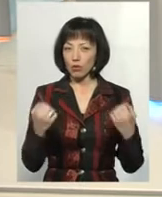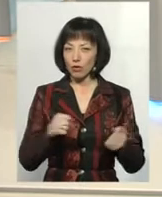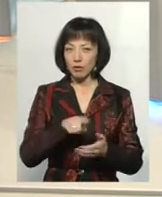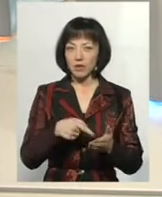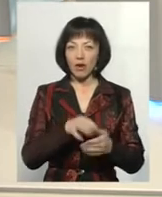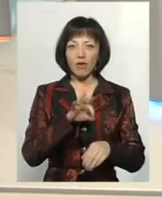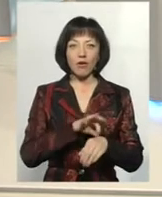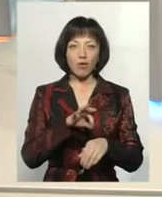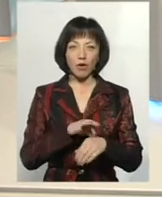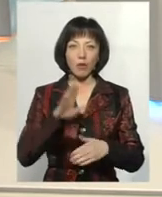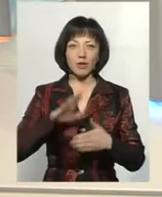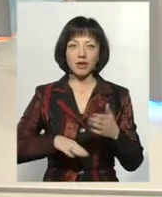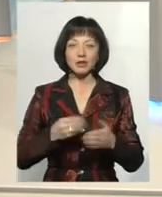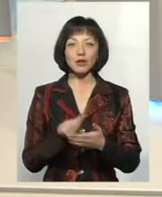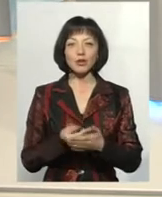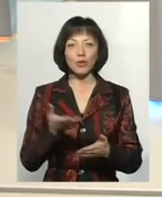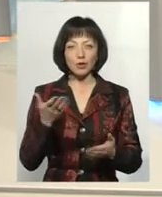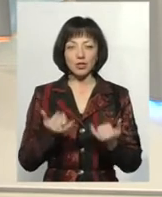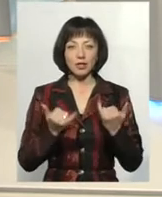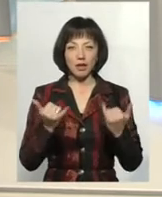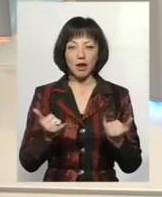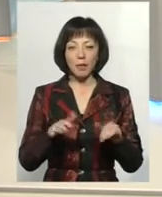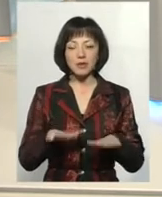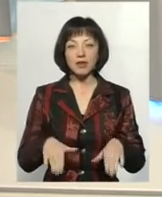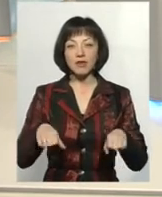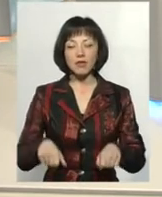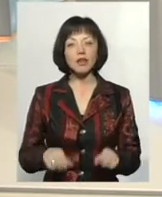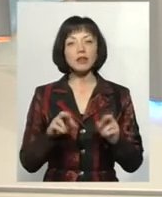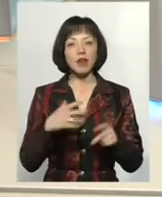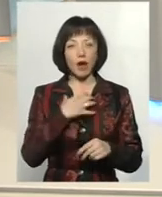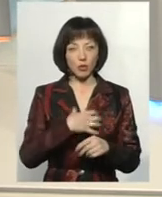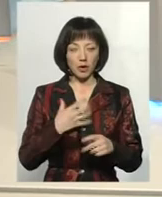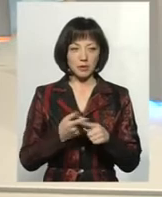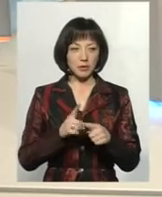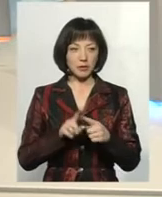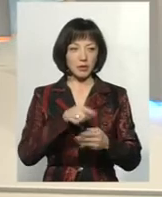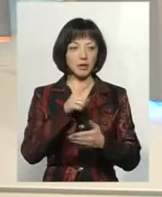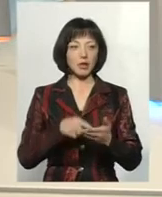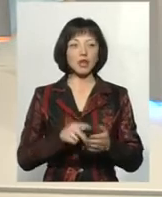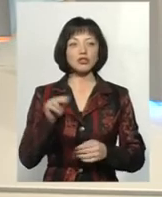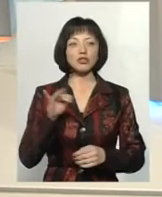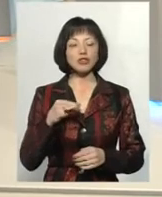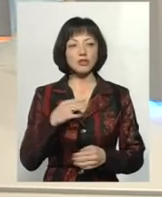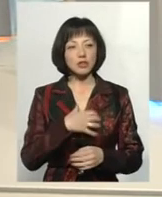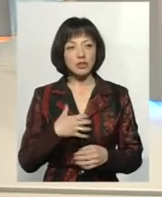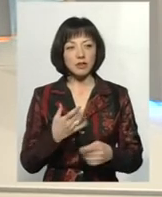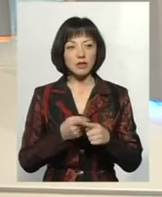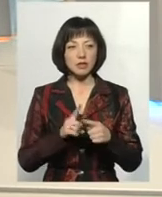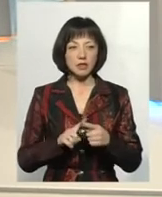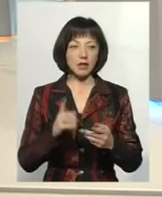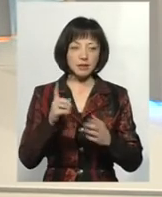хворе місто обійдеться значно дорожче. Для місцевої влади наскільки актуальним є це питання, чи є воно пріоритетним, про це